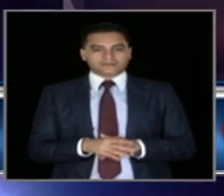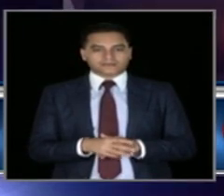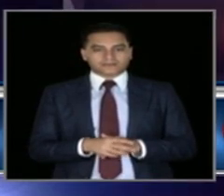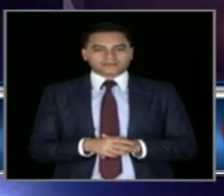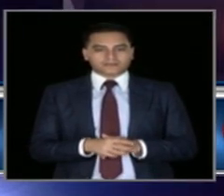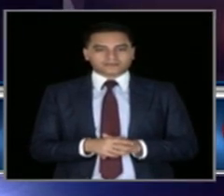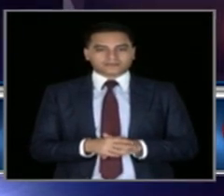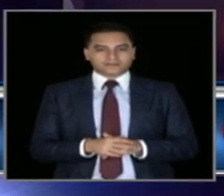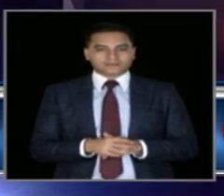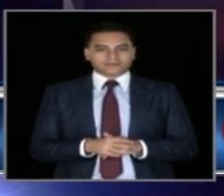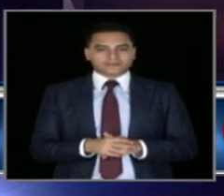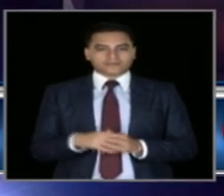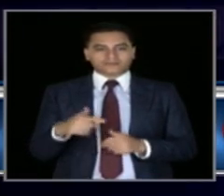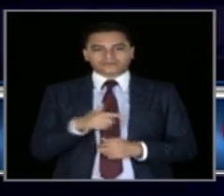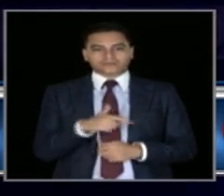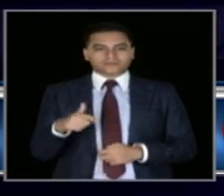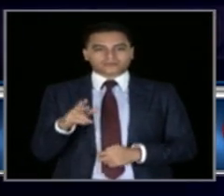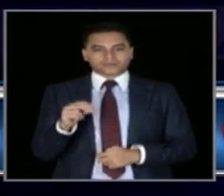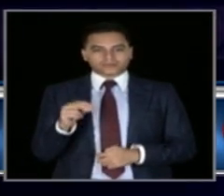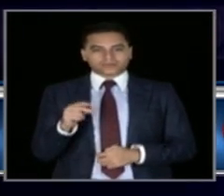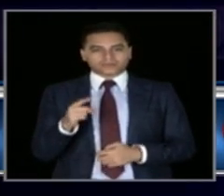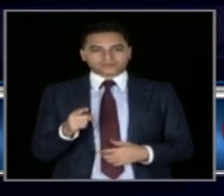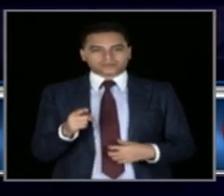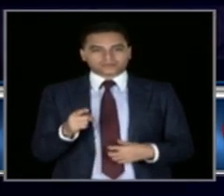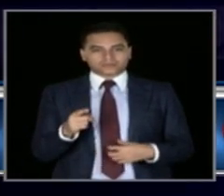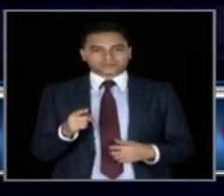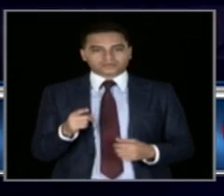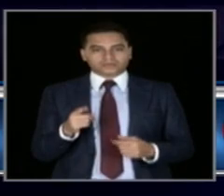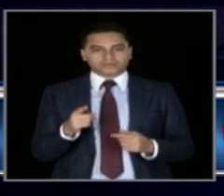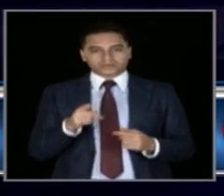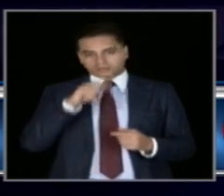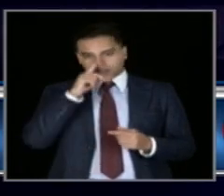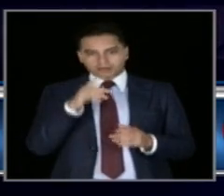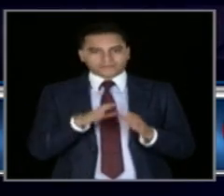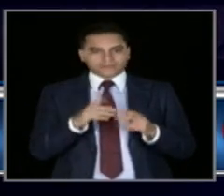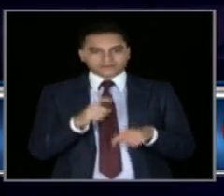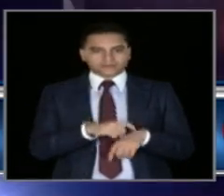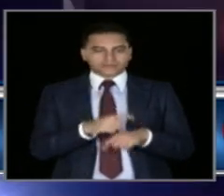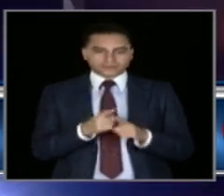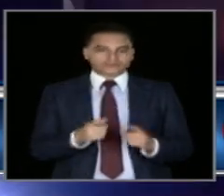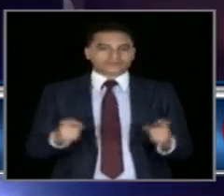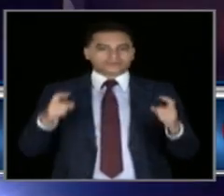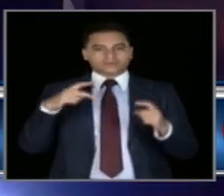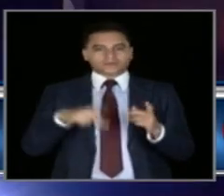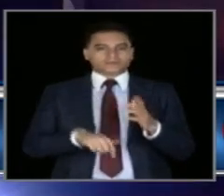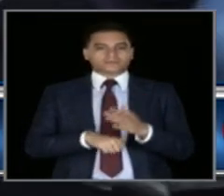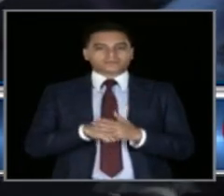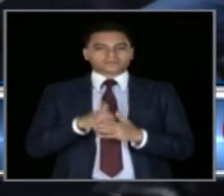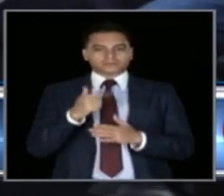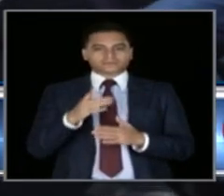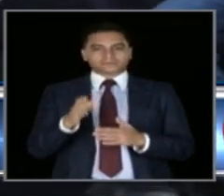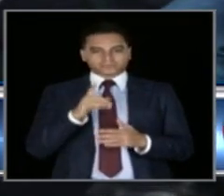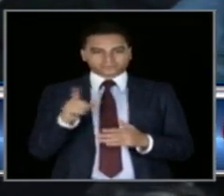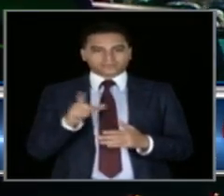محمد علي إن شاء الله 620. 620 الثعالب والساعة إلى دور الثمانية. إجابة صحيحة.